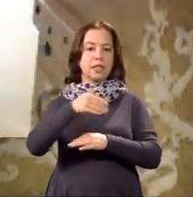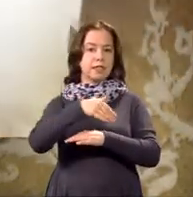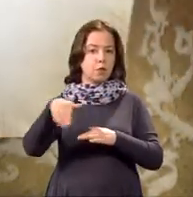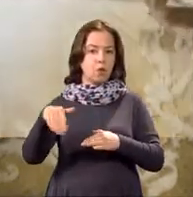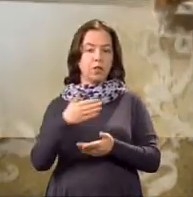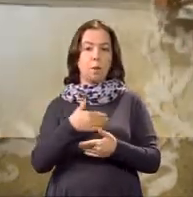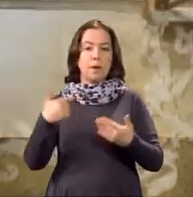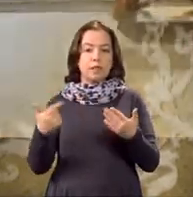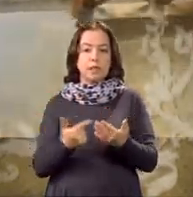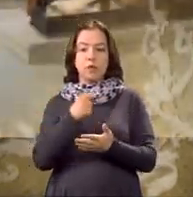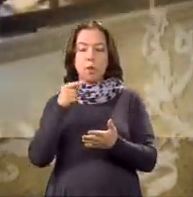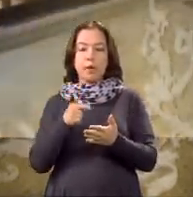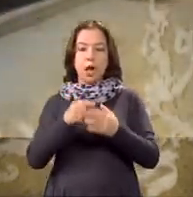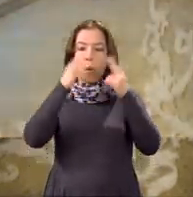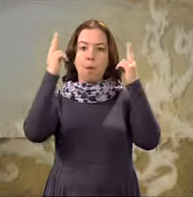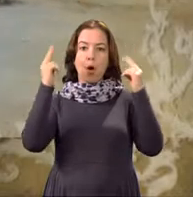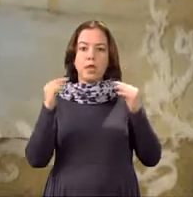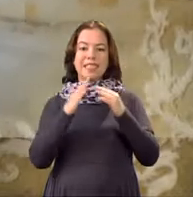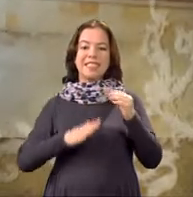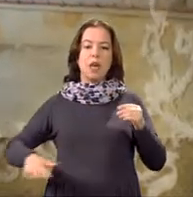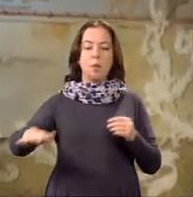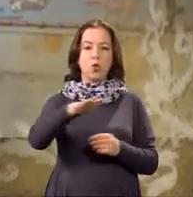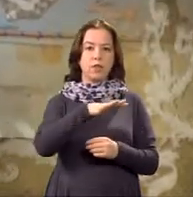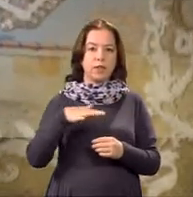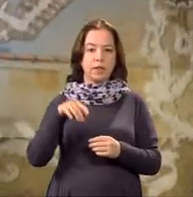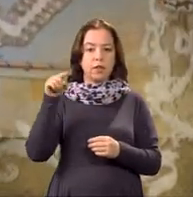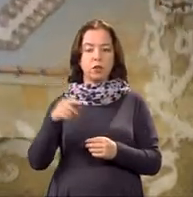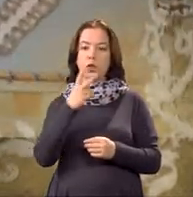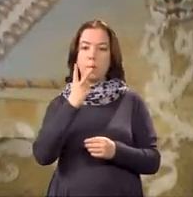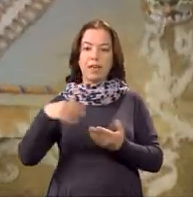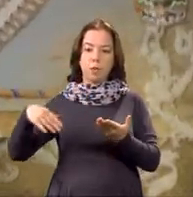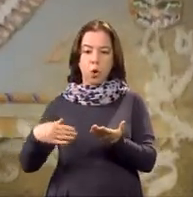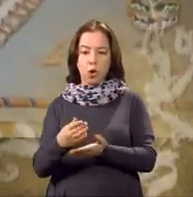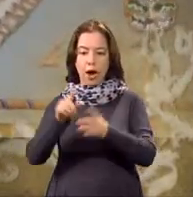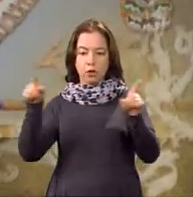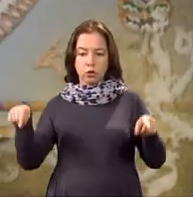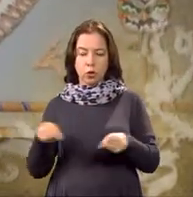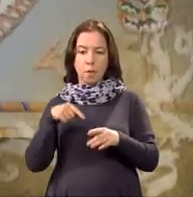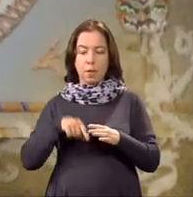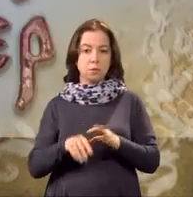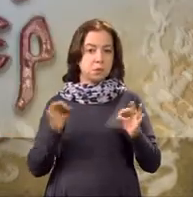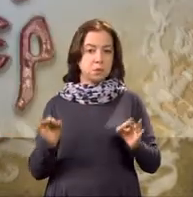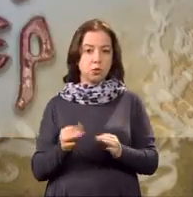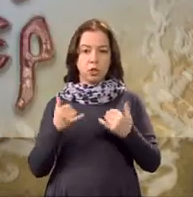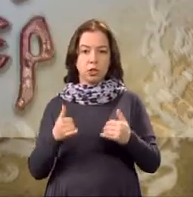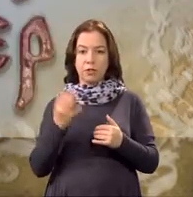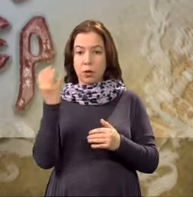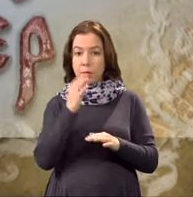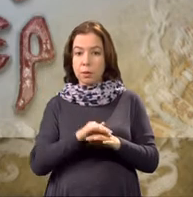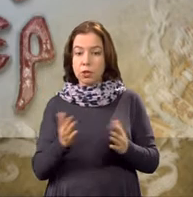знову опиняємося на монастирському подвір'ї. Тут бачимо карту печер. Нічого дивного не